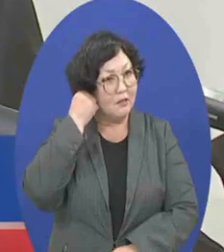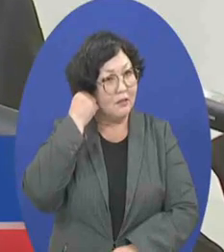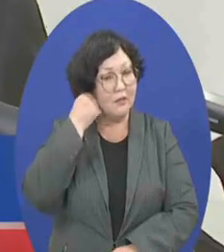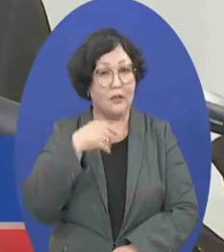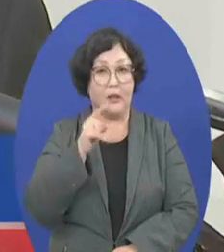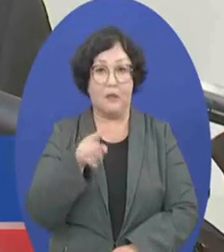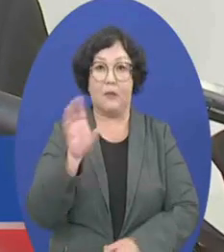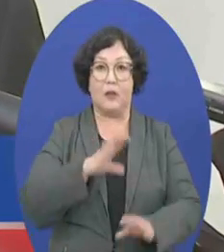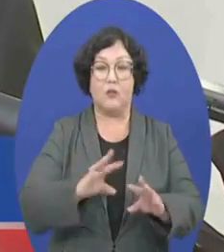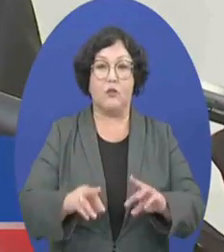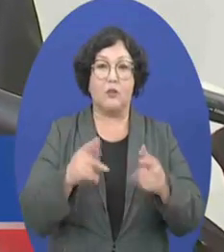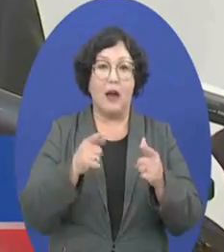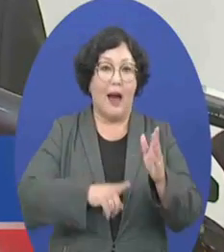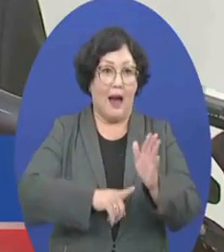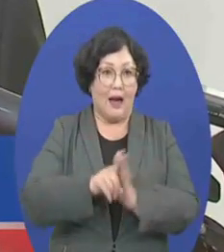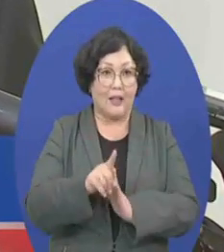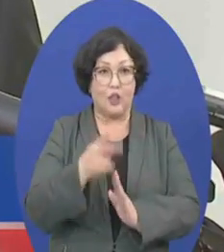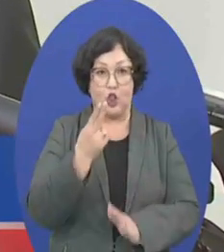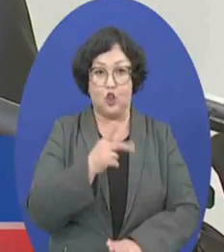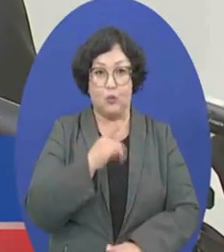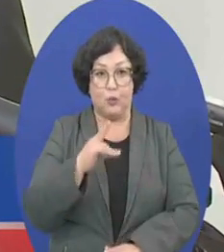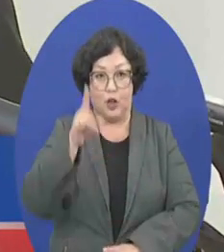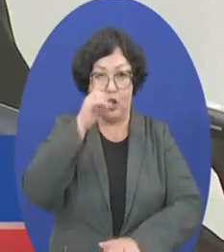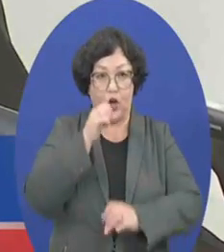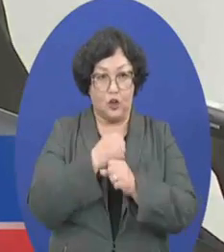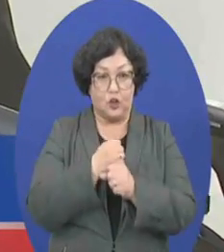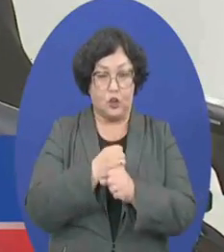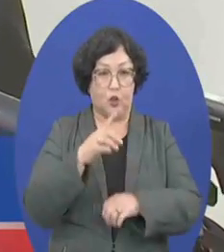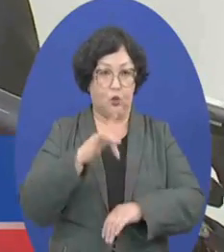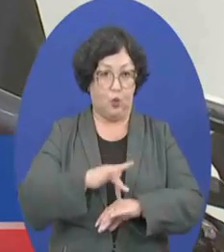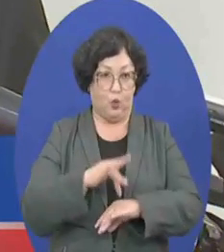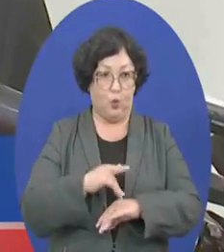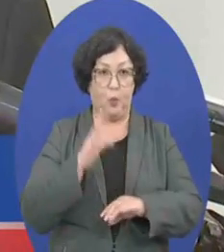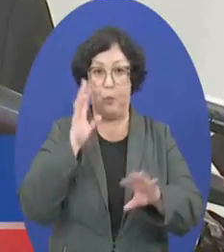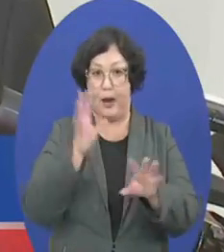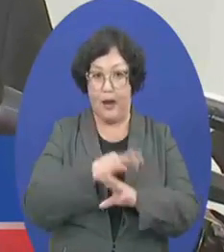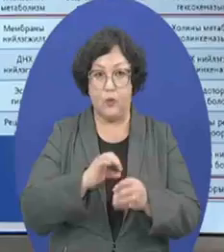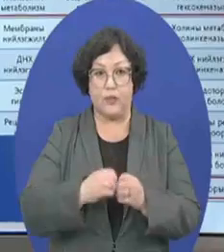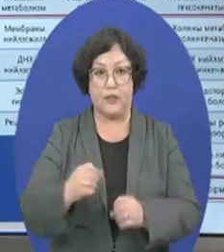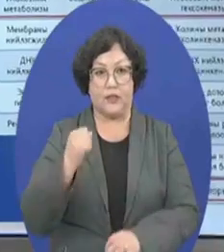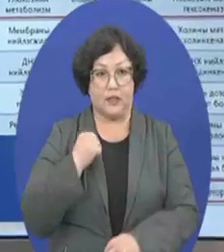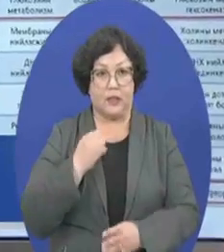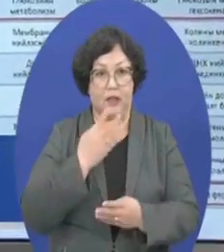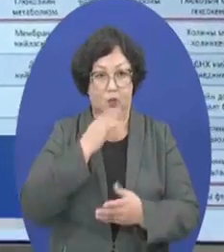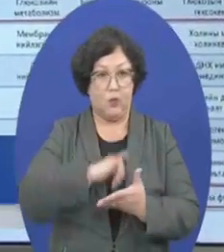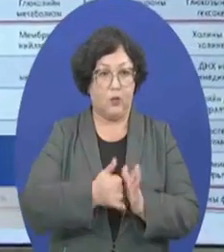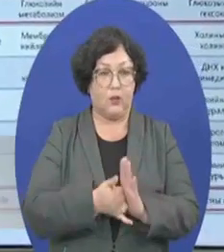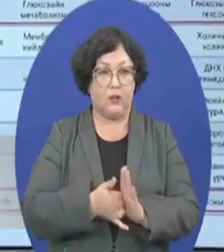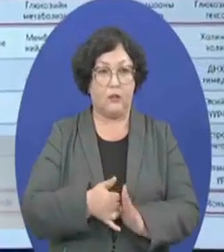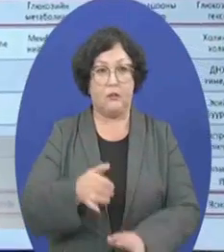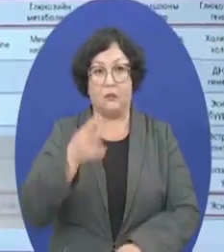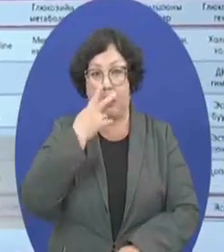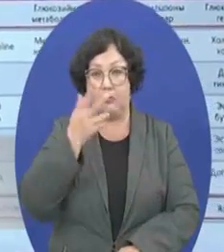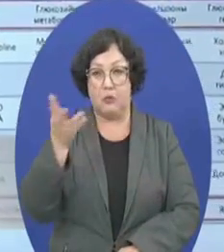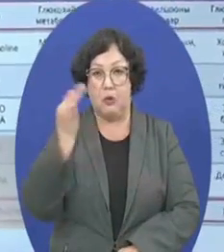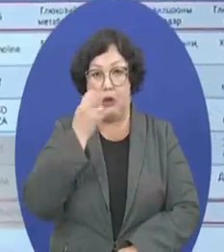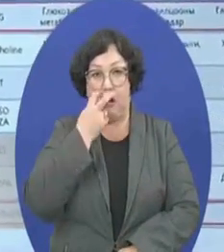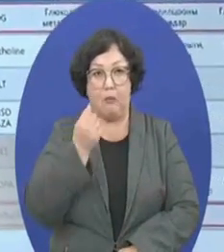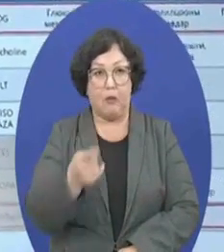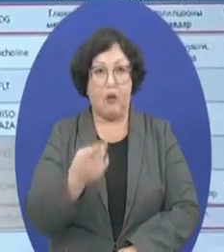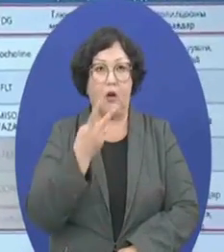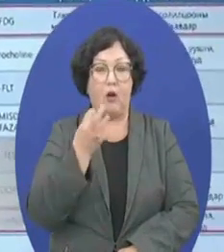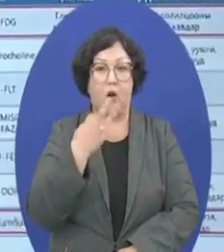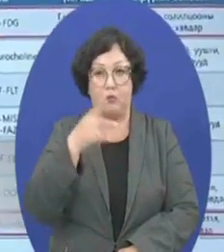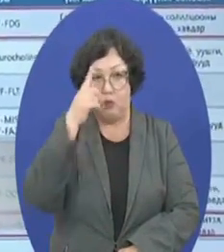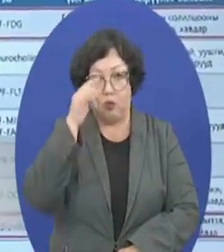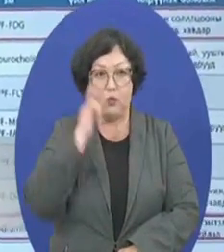өнөөдөр өөрчилж байна. Нэг үгээрлэл анхны цөмийн онцлогооны төвийг одоо байгуулж чадж байна гэсэн үг. Самбар дугаа тооноос үзэхэд